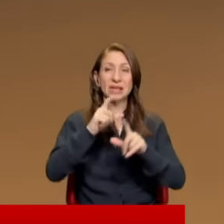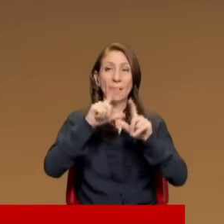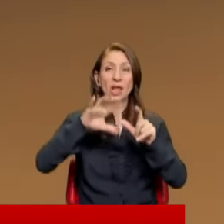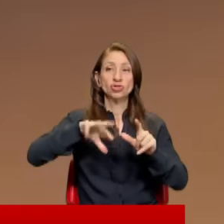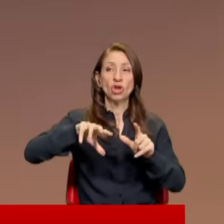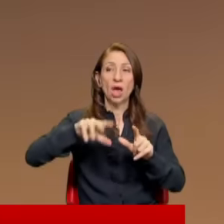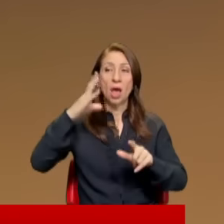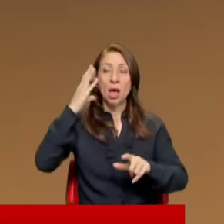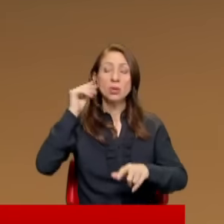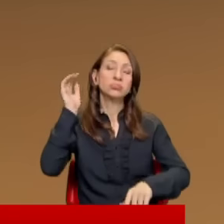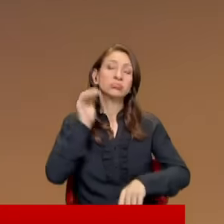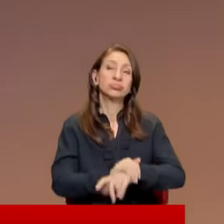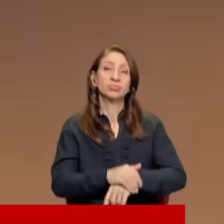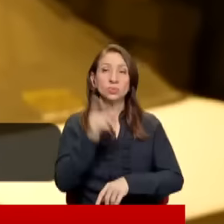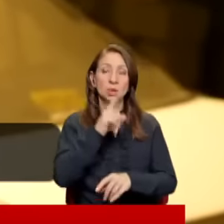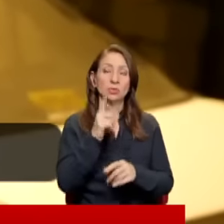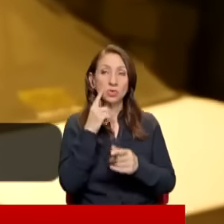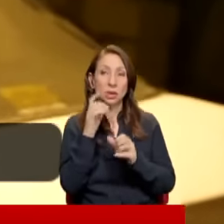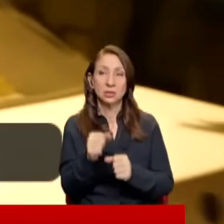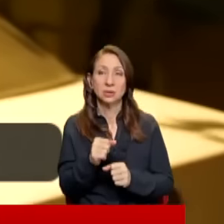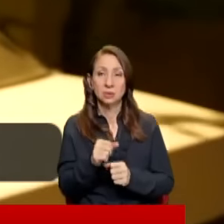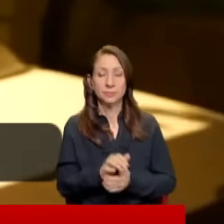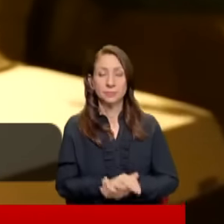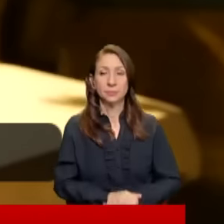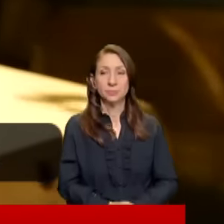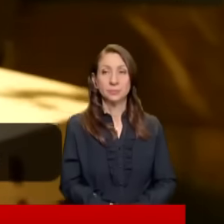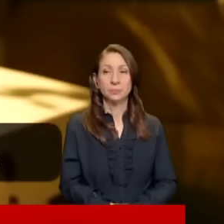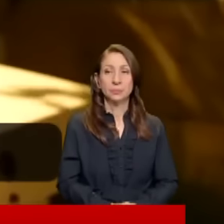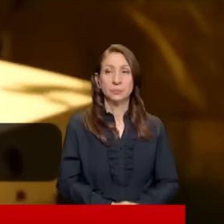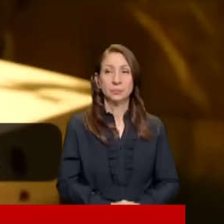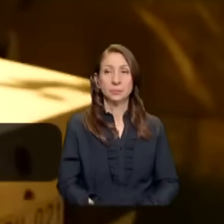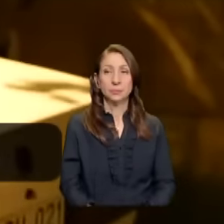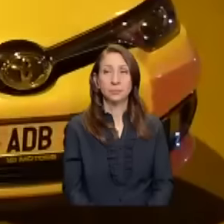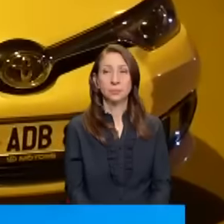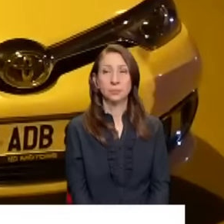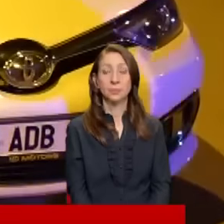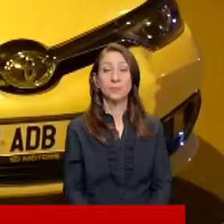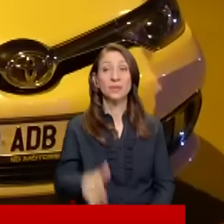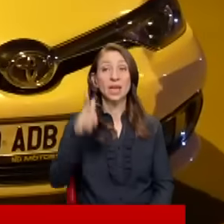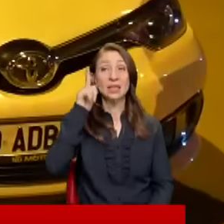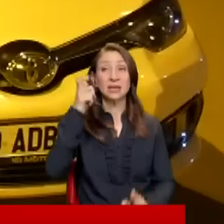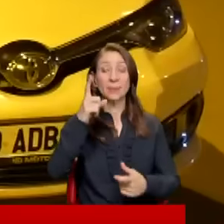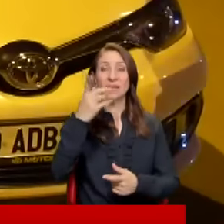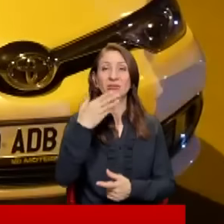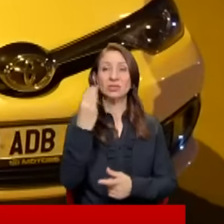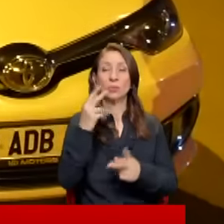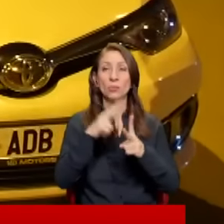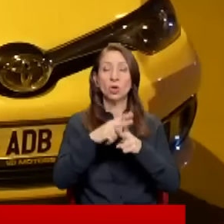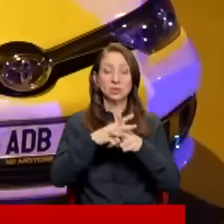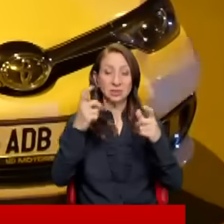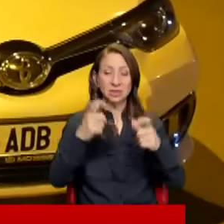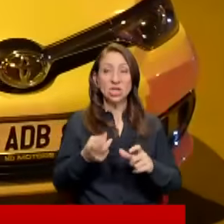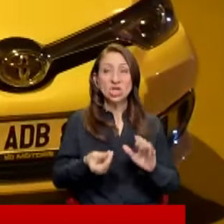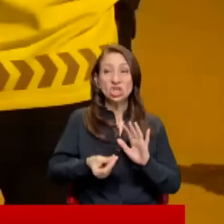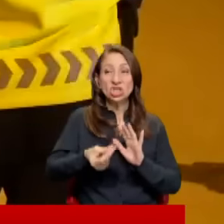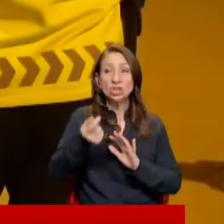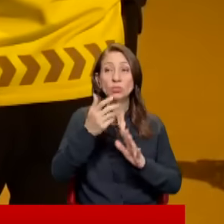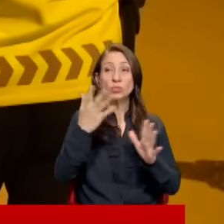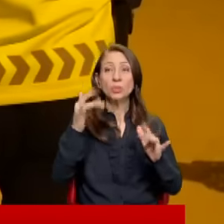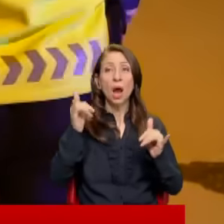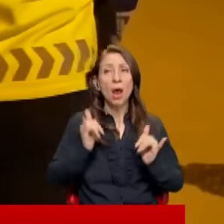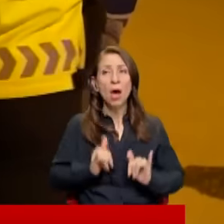çaldıkları Anlaşıldı gözaltına alındılar görünce çevirdik işte direksiyona kaçtık oradan Edirne'de ise bir genç polis noktasından kaçışını